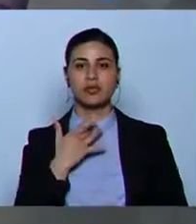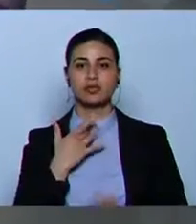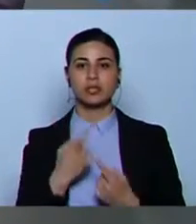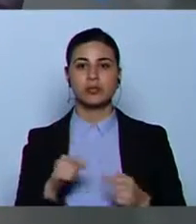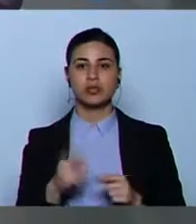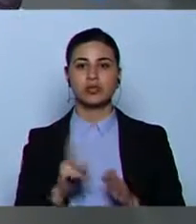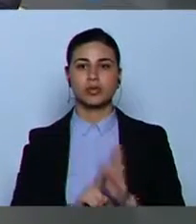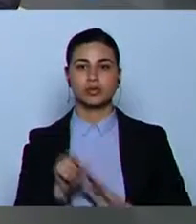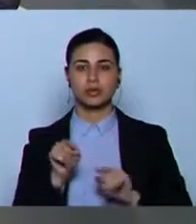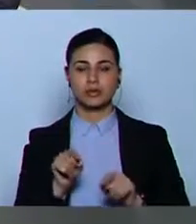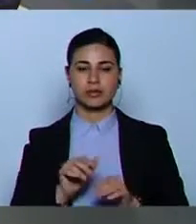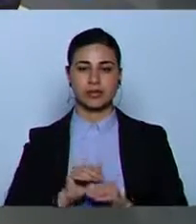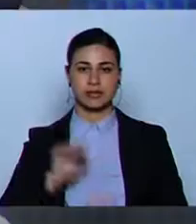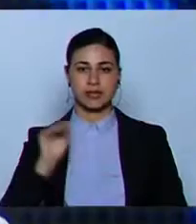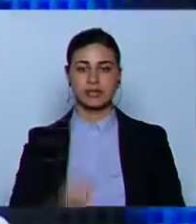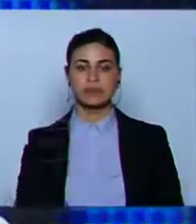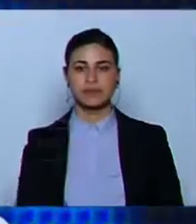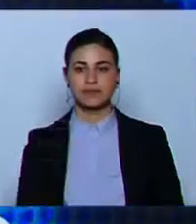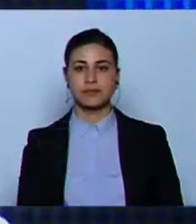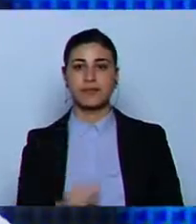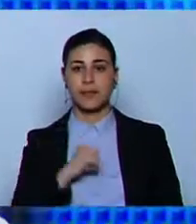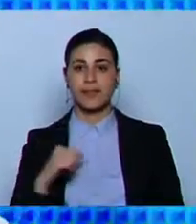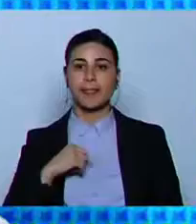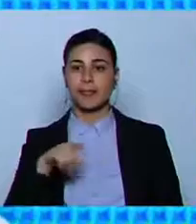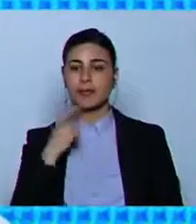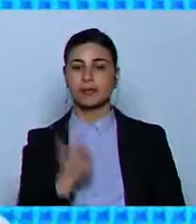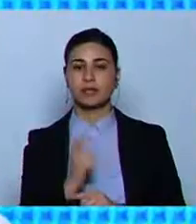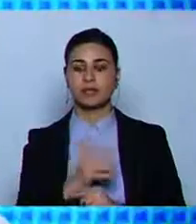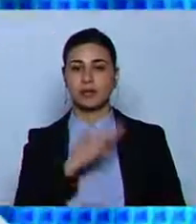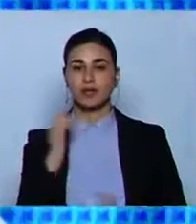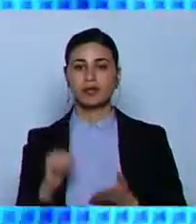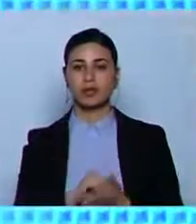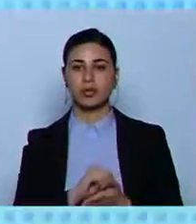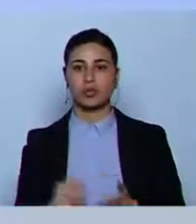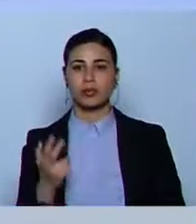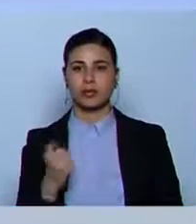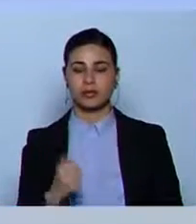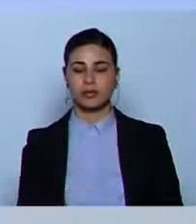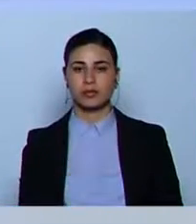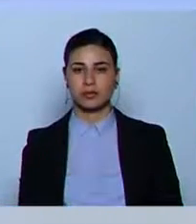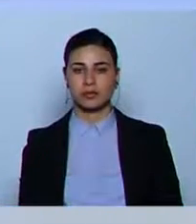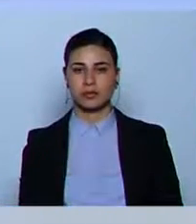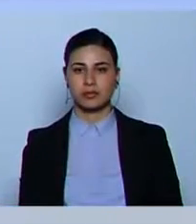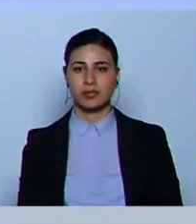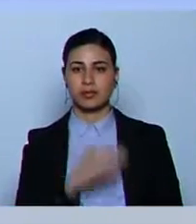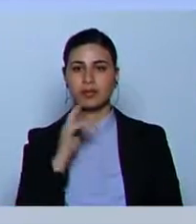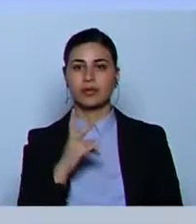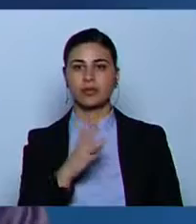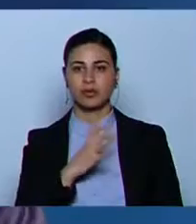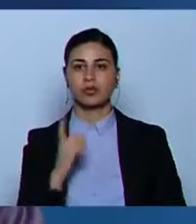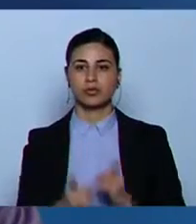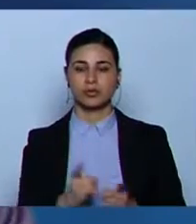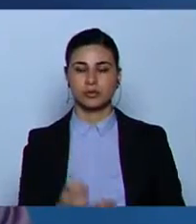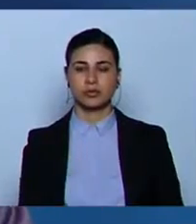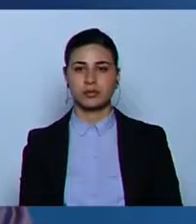მუნიციპალიტეტში უნდა ეწყებოდეს კარიერული ზრდა. ანუ ბატონო მიშა, თქვენ თავად ამბობთ, რომ ძალიან ბევრი დოკუმენტი, გასაგებელი მარტო. ძალიან ბევრი რამ არის